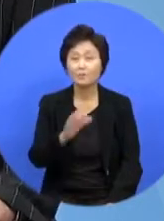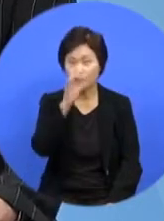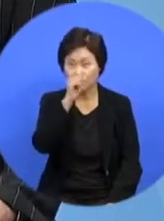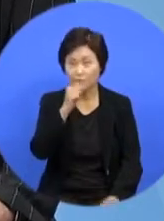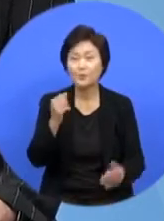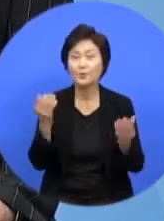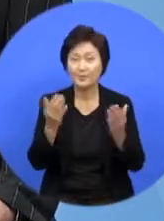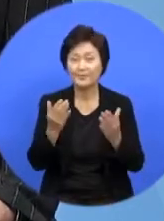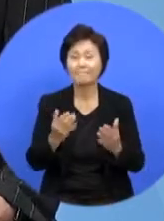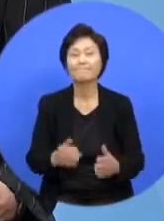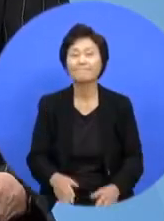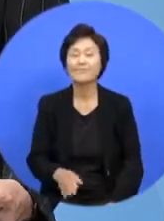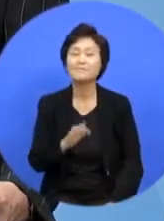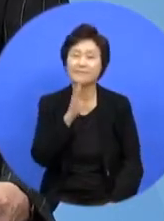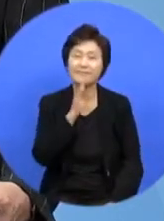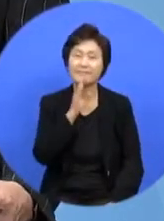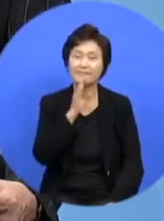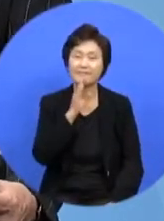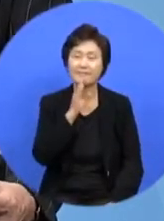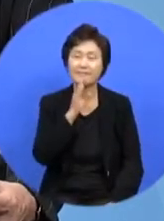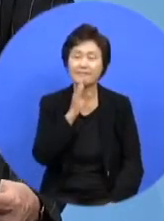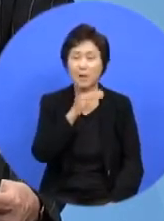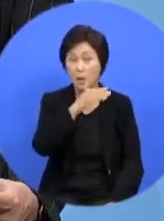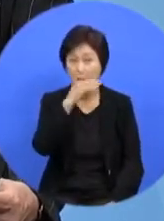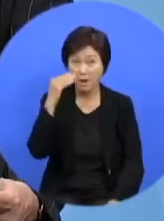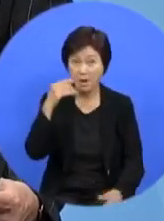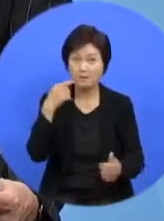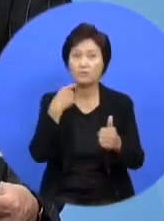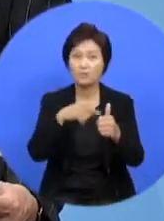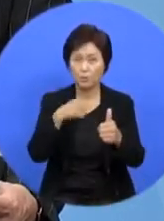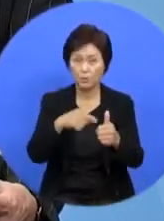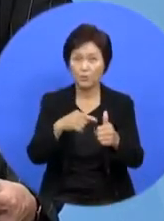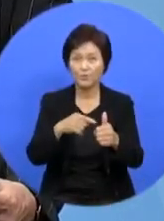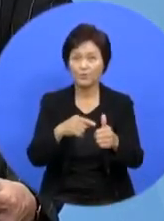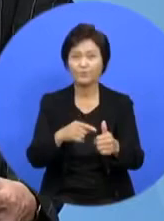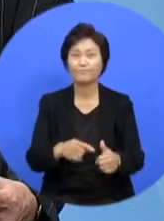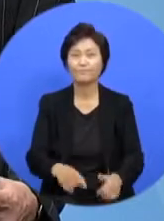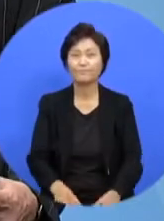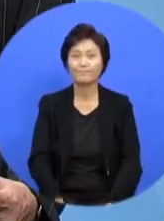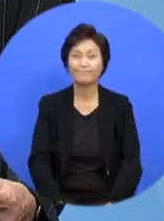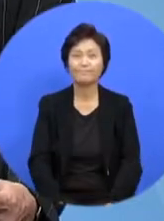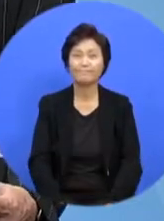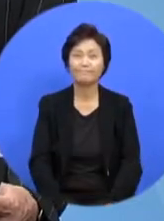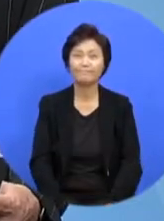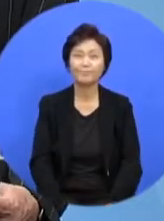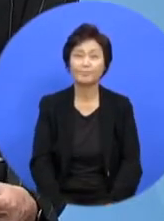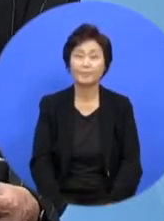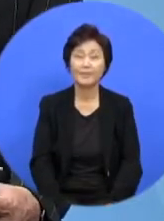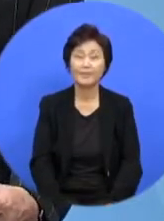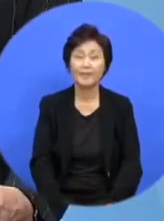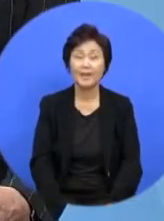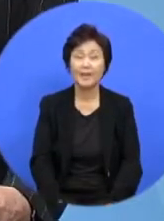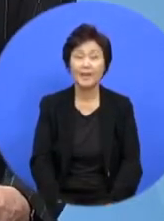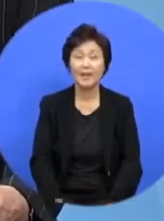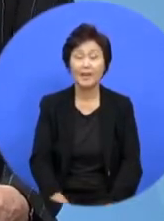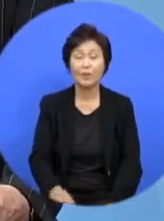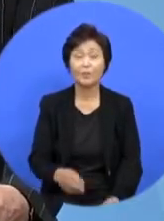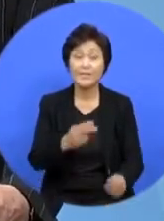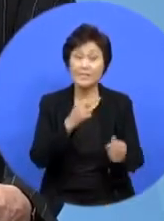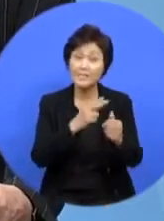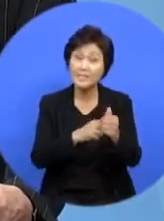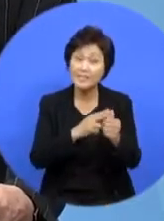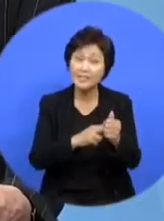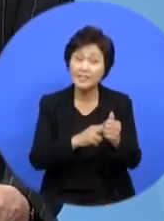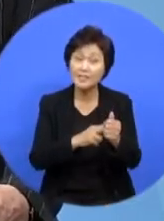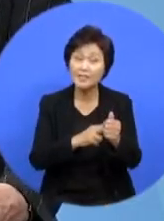점이십니다. 이게 맞는 거지. 네, 맞아요. 이게 이게 저기 귀족 학교 돼서는 안 되죠. 네. 예. 우리 데이비 킴 선생님께서는 이제